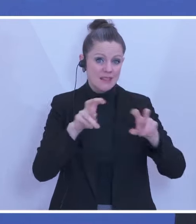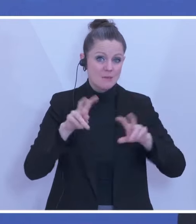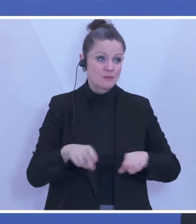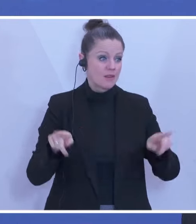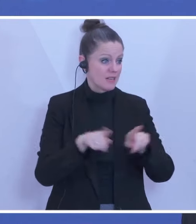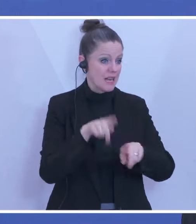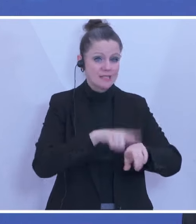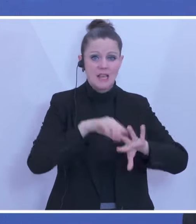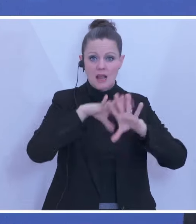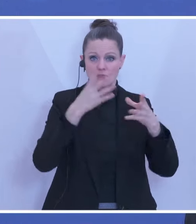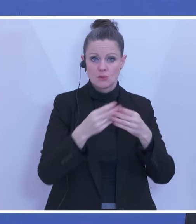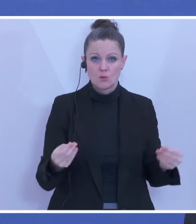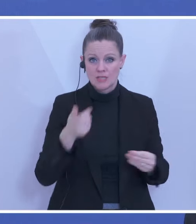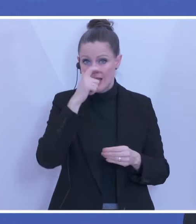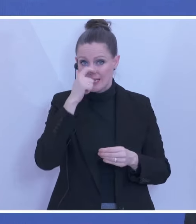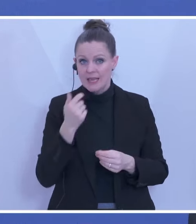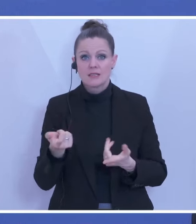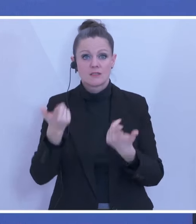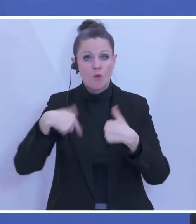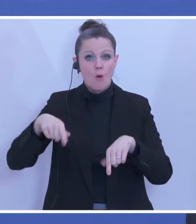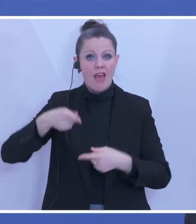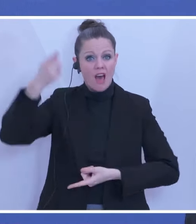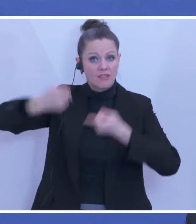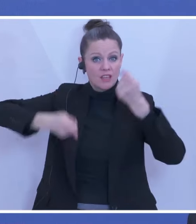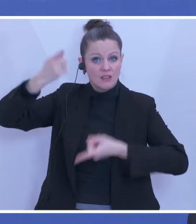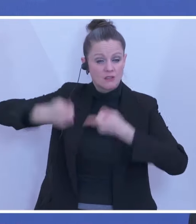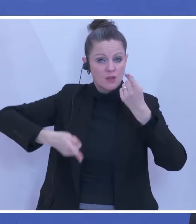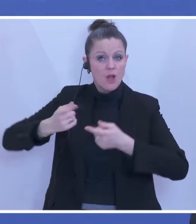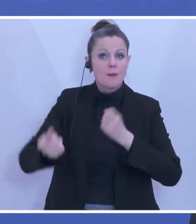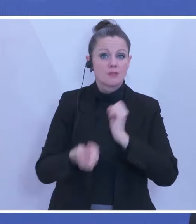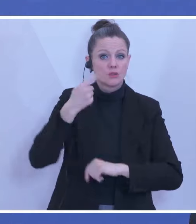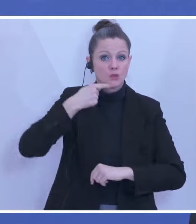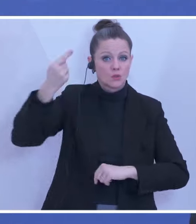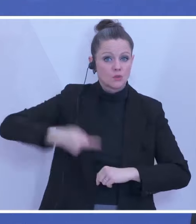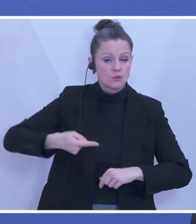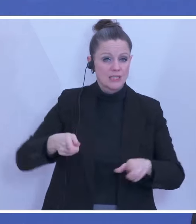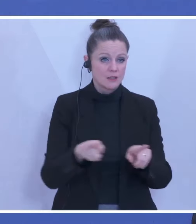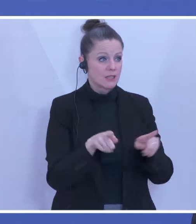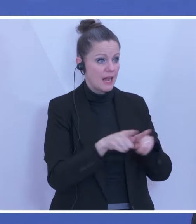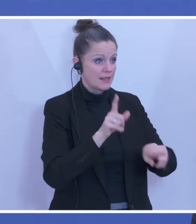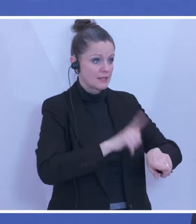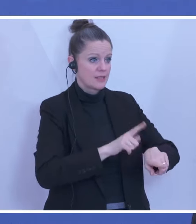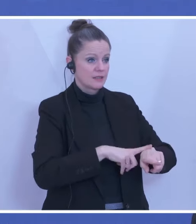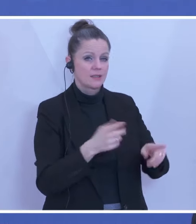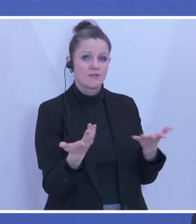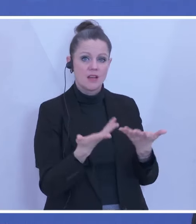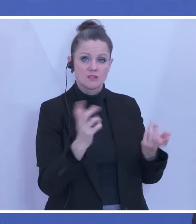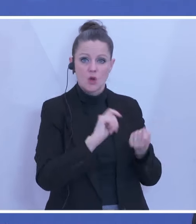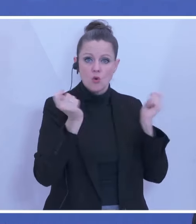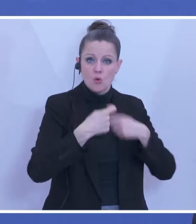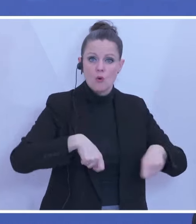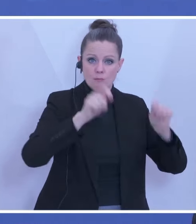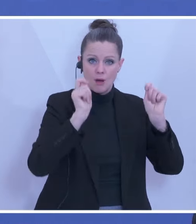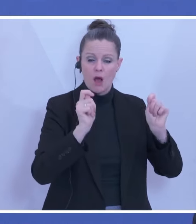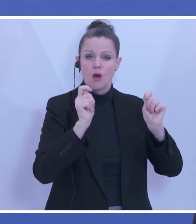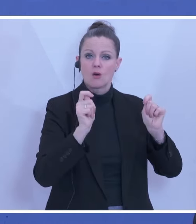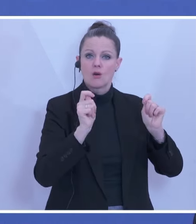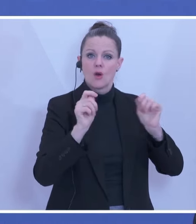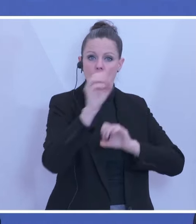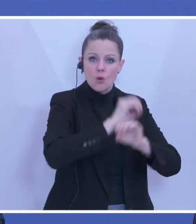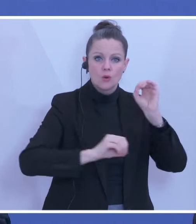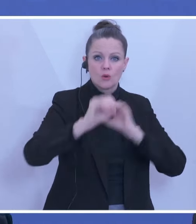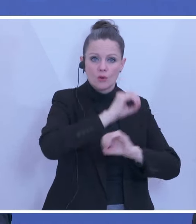lösen. Weniger Gas von Diktatoren, speziell von Russland und gleichzeitig den Ökologischen Umbau